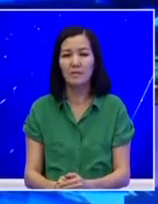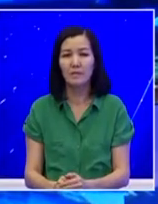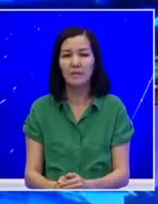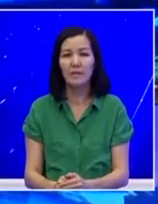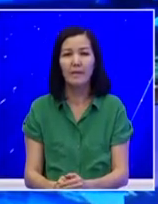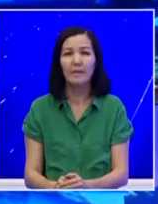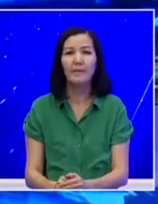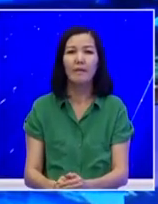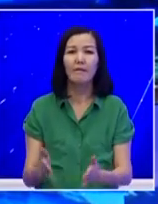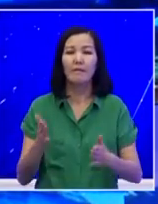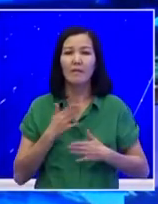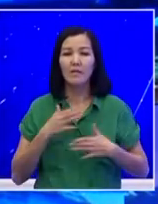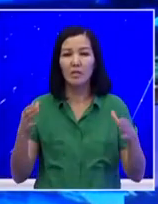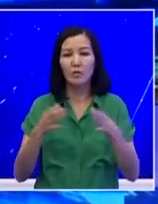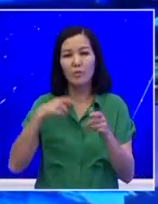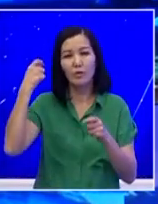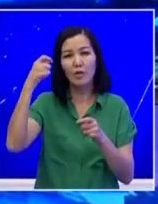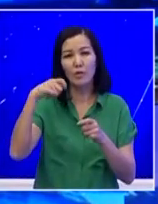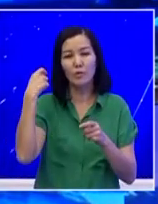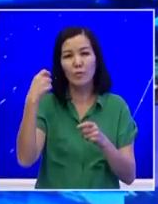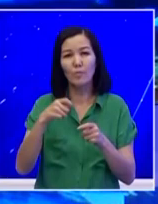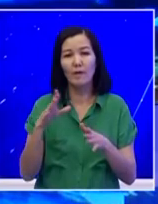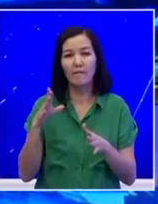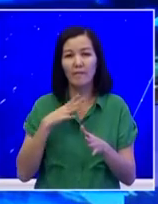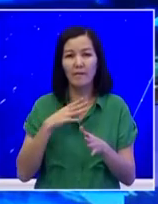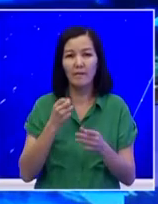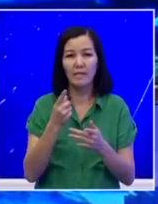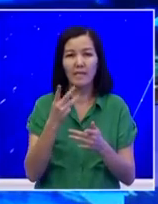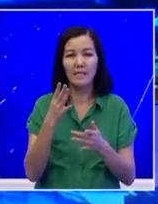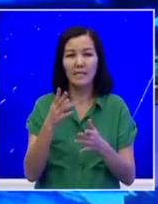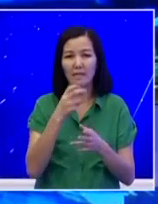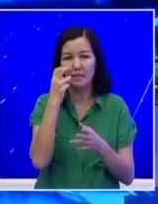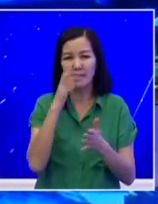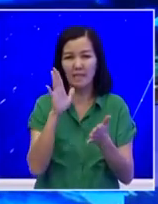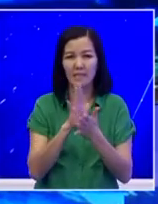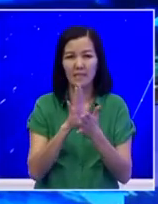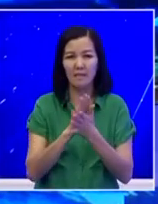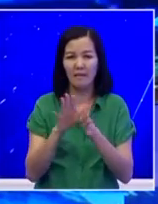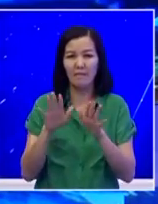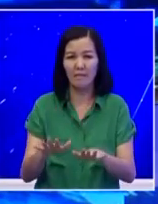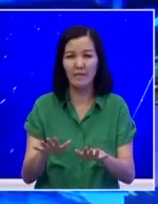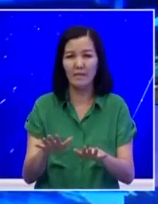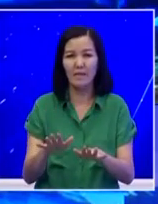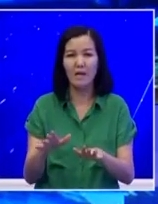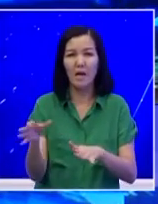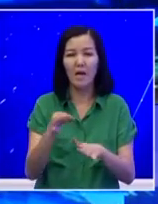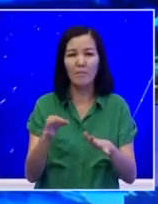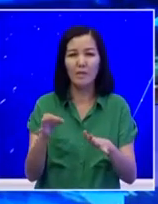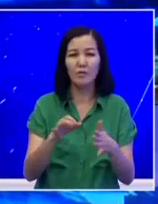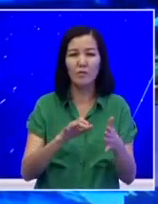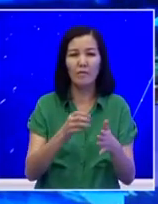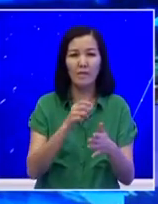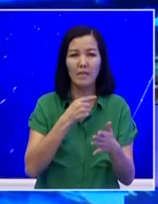Рукотворный хаос или кому в антисанитарии жить хорошо? Наша съемочная группа выявила несколько стихийных свалок в разных частях